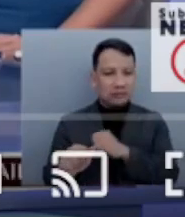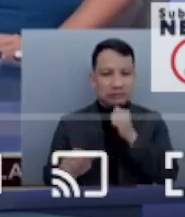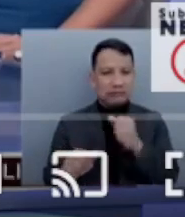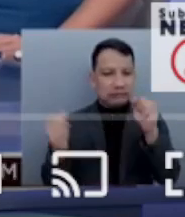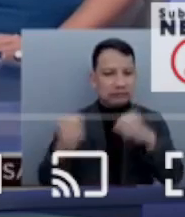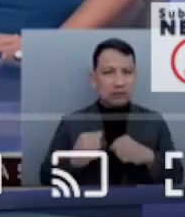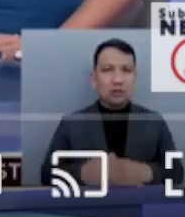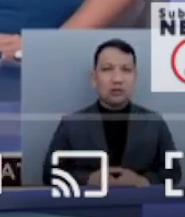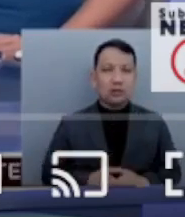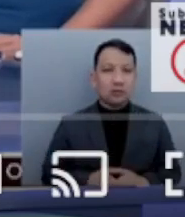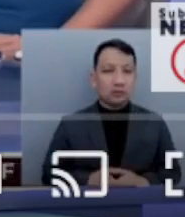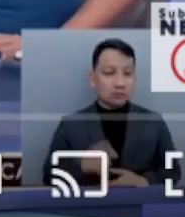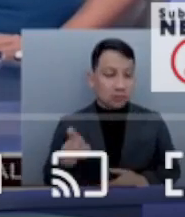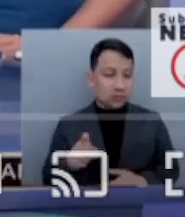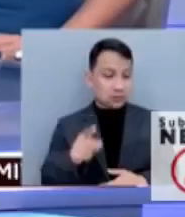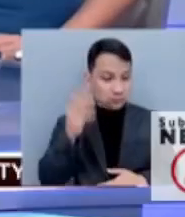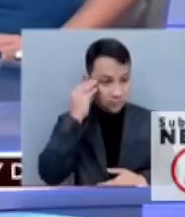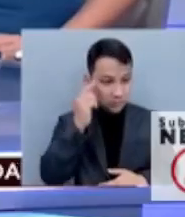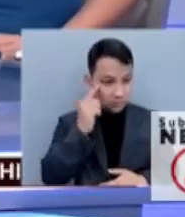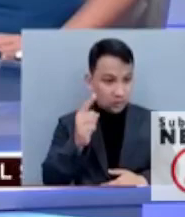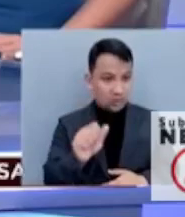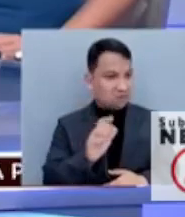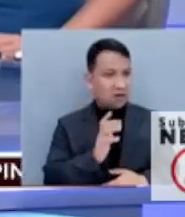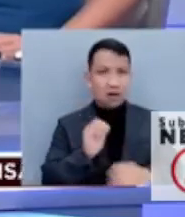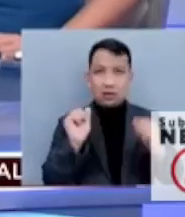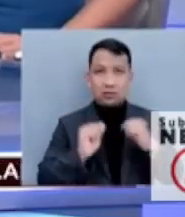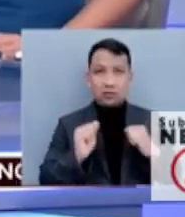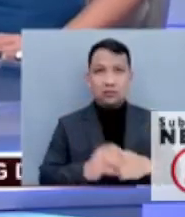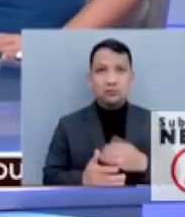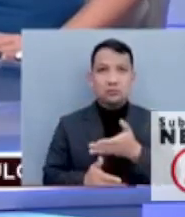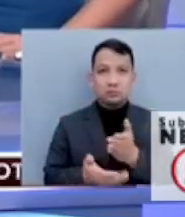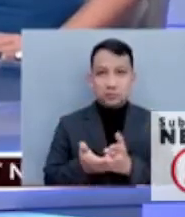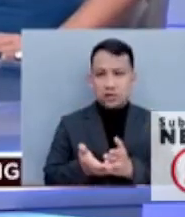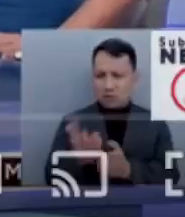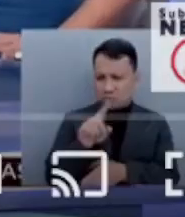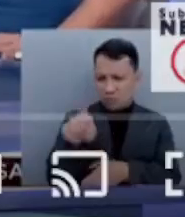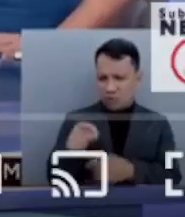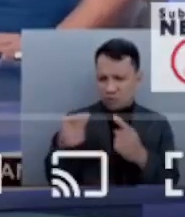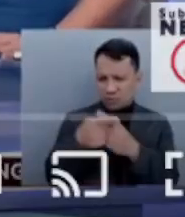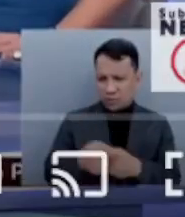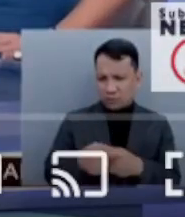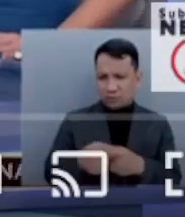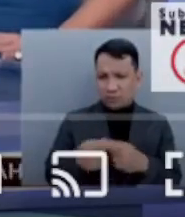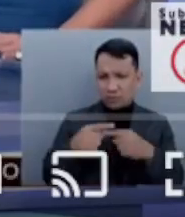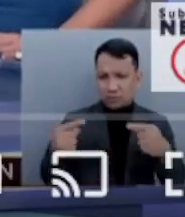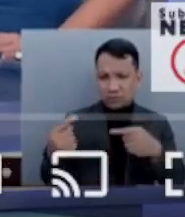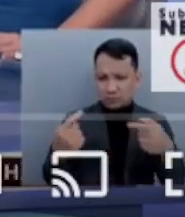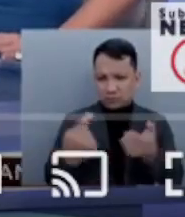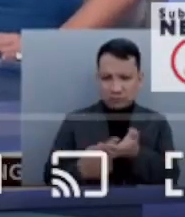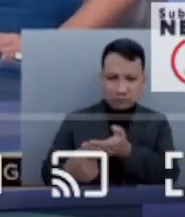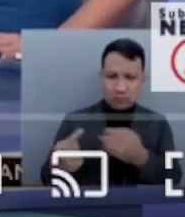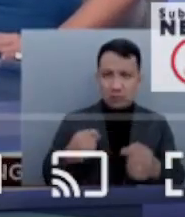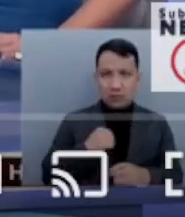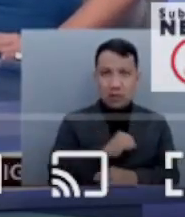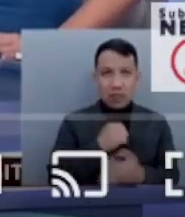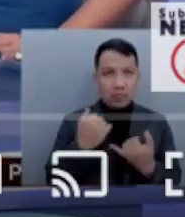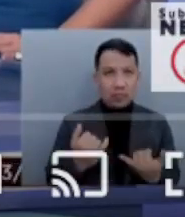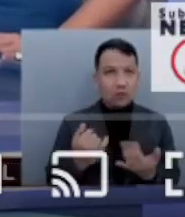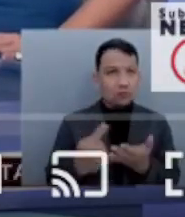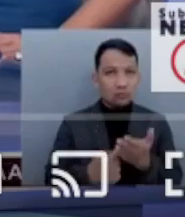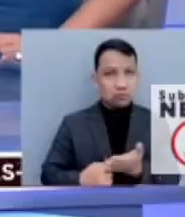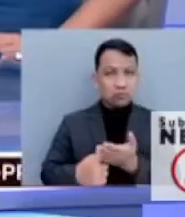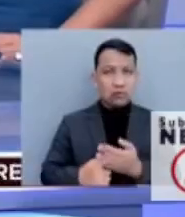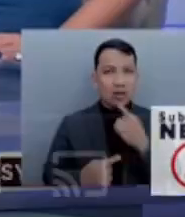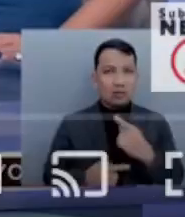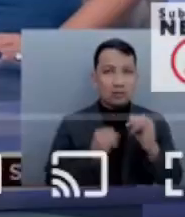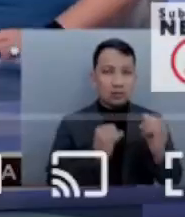hindi nagkakasundo-sundo ang mga senador? Ano yung kanilang point of divergence? Bok, alam mo, last week pa sa kasagsagan ng bagyo, matindi na yung debate at kaugnay nito. Ngayong araw, wala namang debate, pero